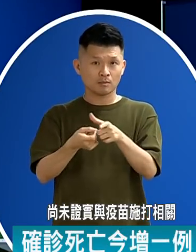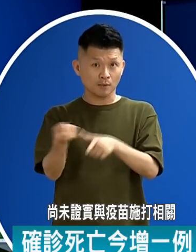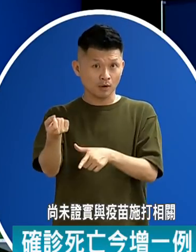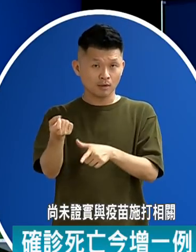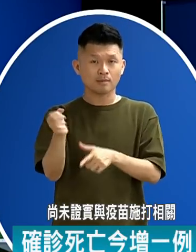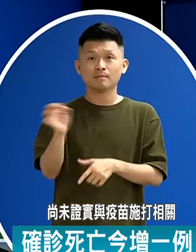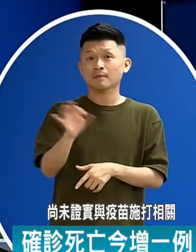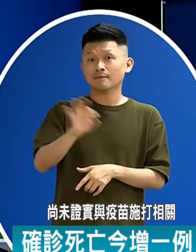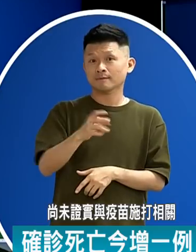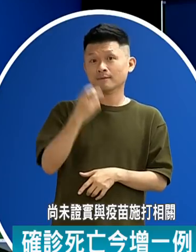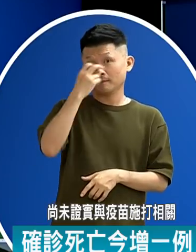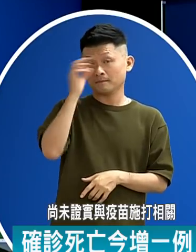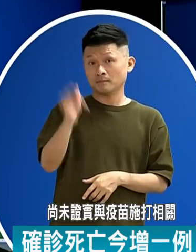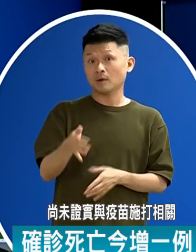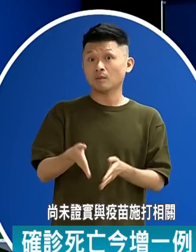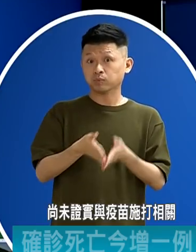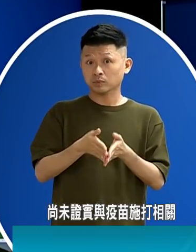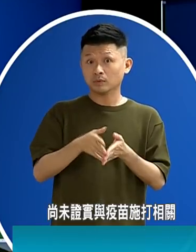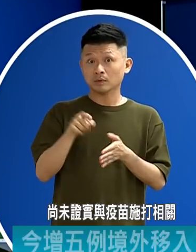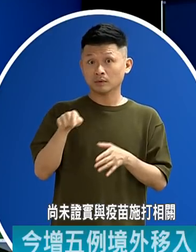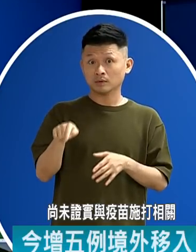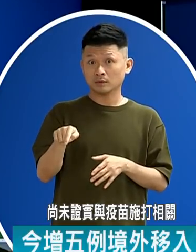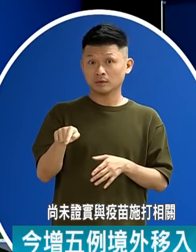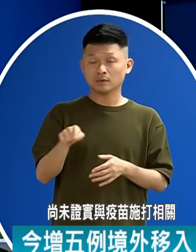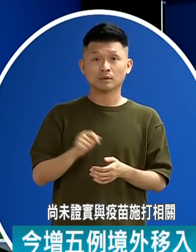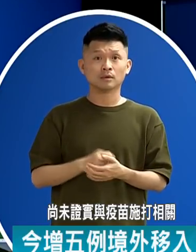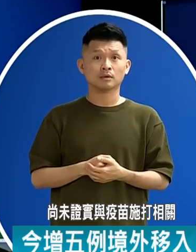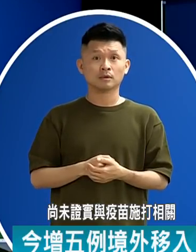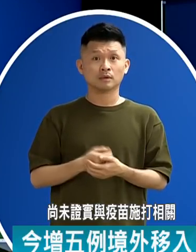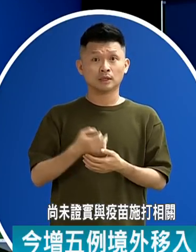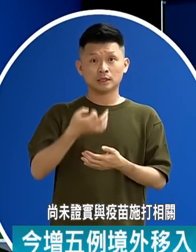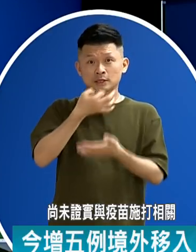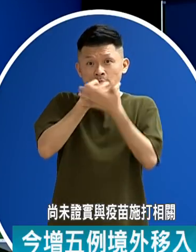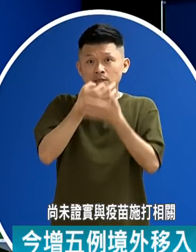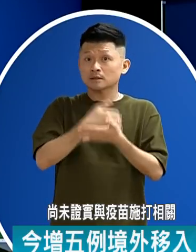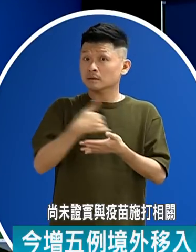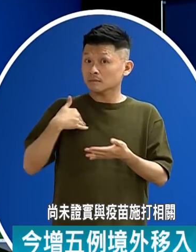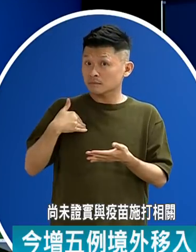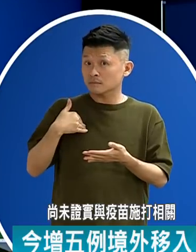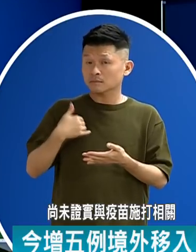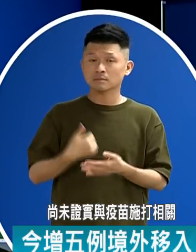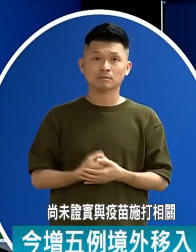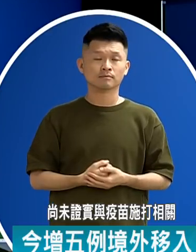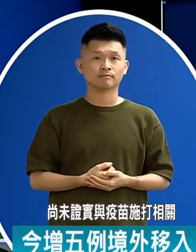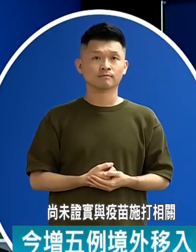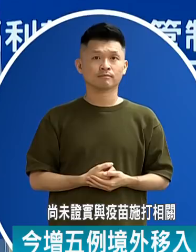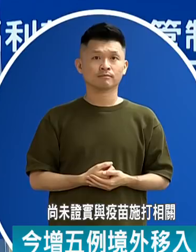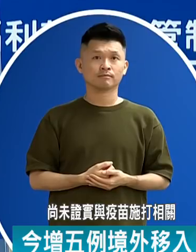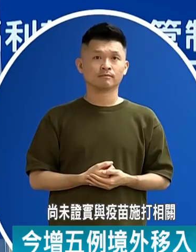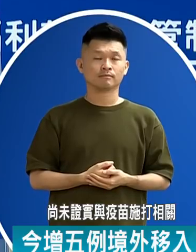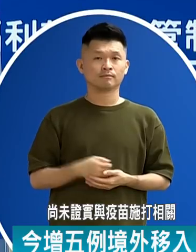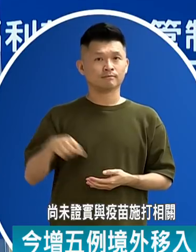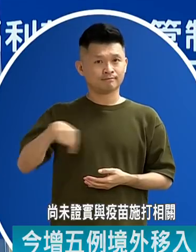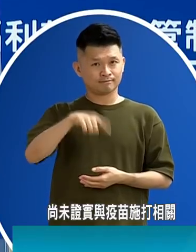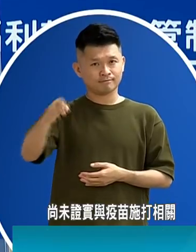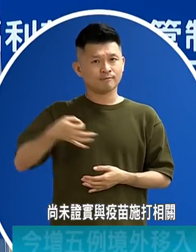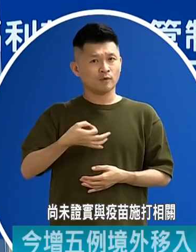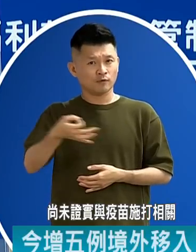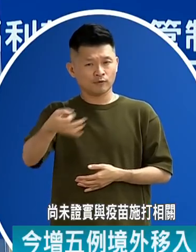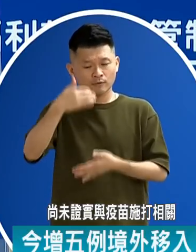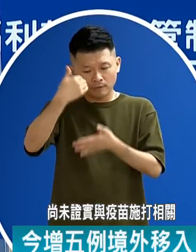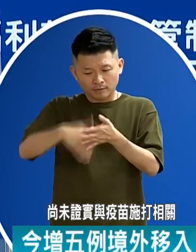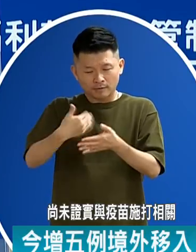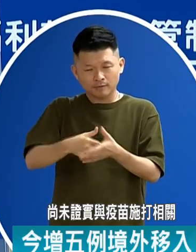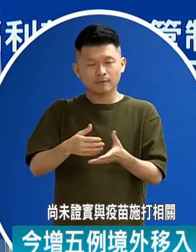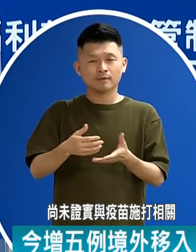费的快筛，那这是不是已经可以解决他们花费上面的问题？ 对，我现在可以减轻他们的负担